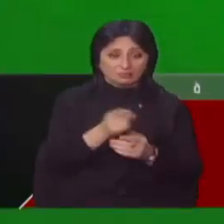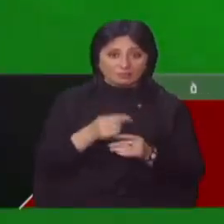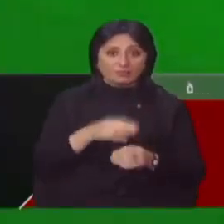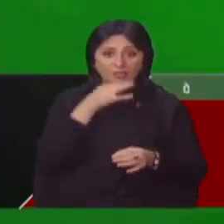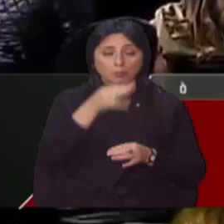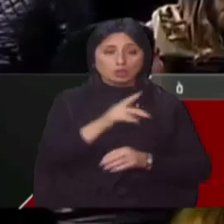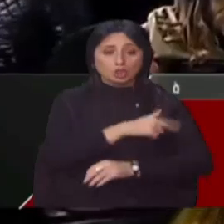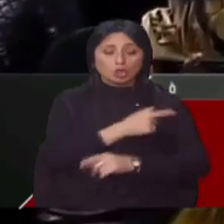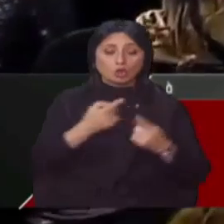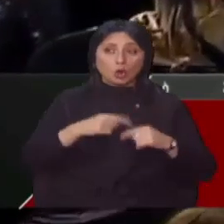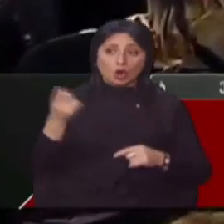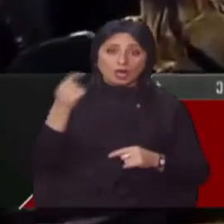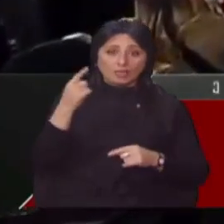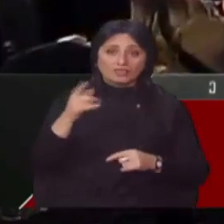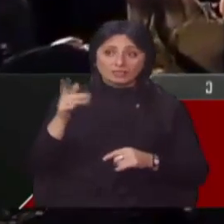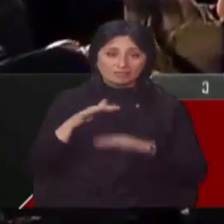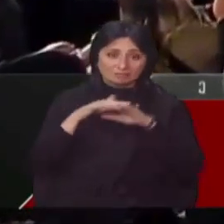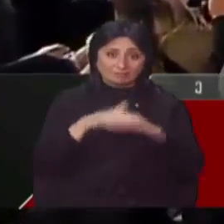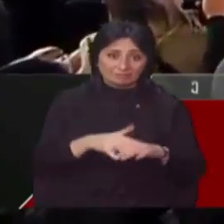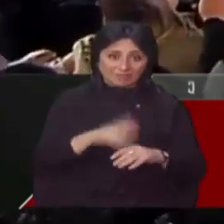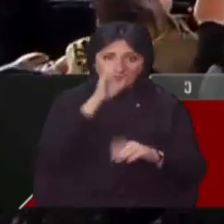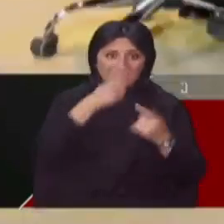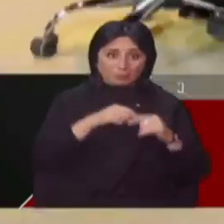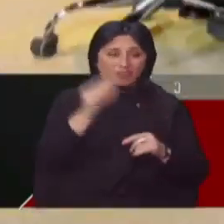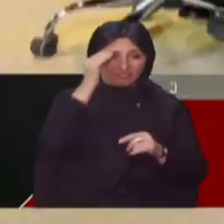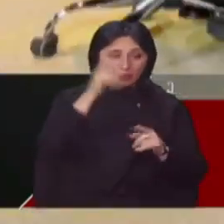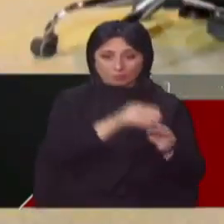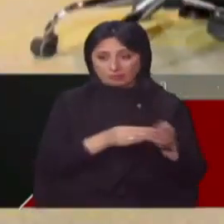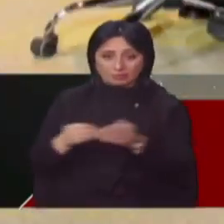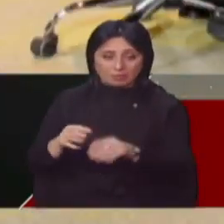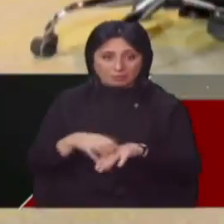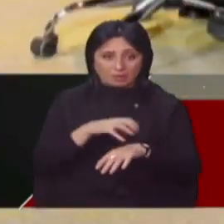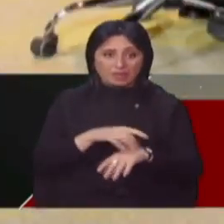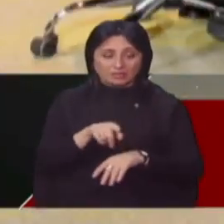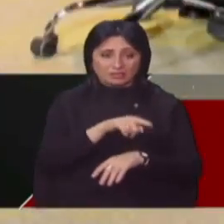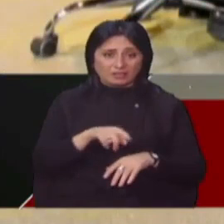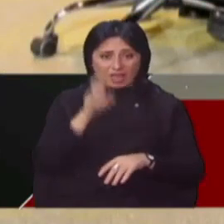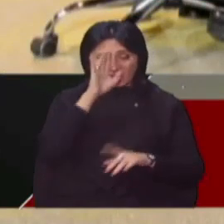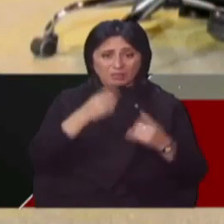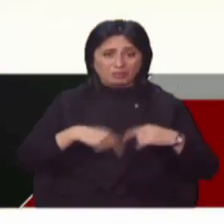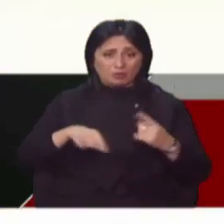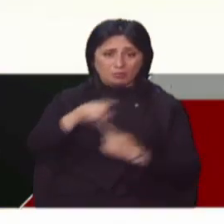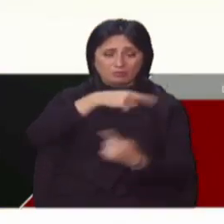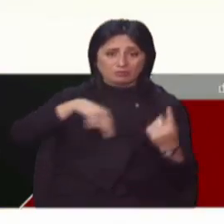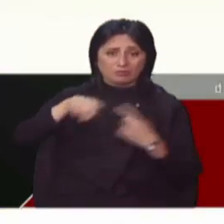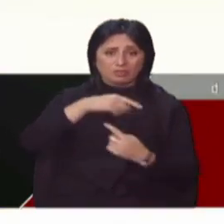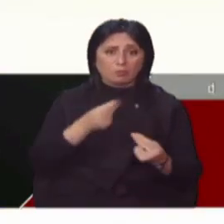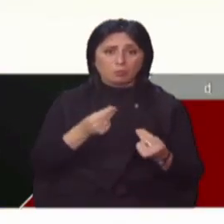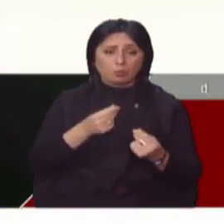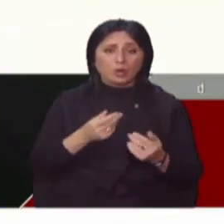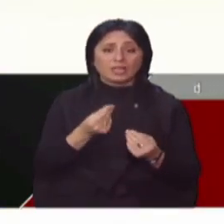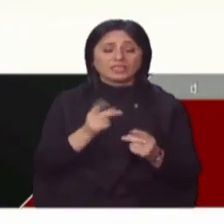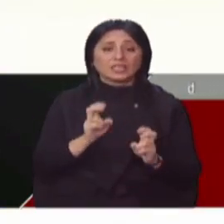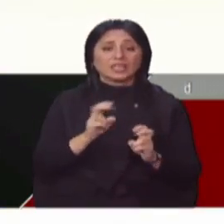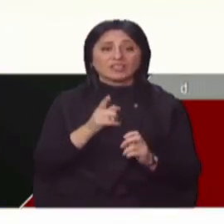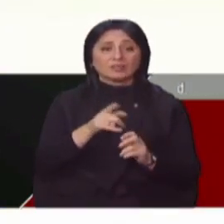პასუხი დონორი ორგანიზაციებისგან აინტერესებთ. მართველ გუნდში უკვე დიდი ხანია ეჭვებს გამოთქვამენ არასამთავრობო ორგანიზაციების ფულადის სახსრების